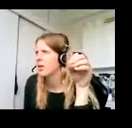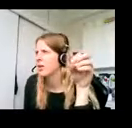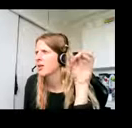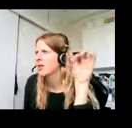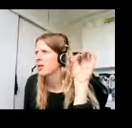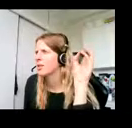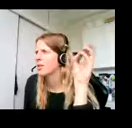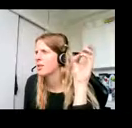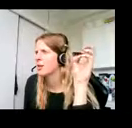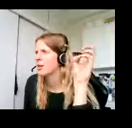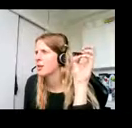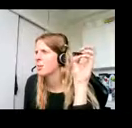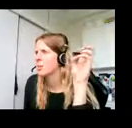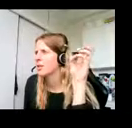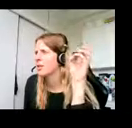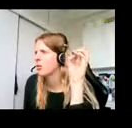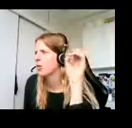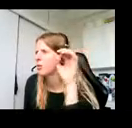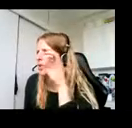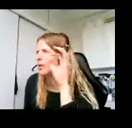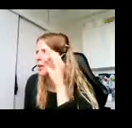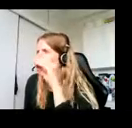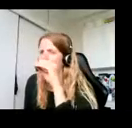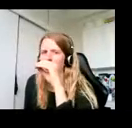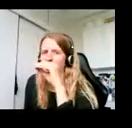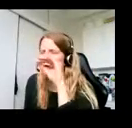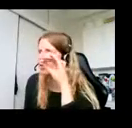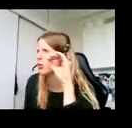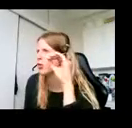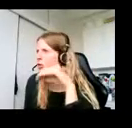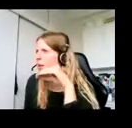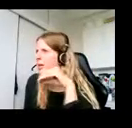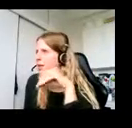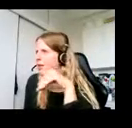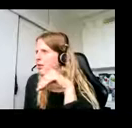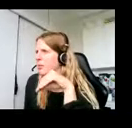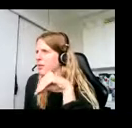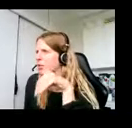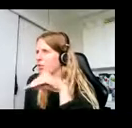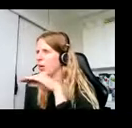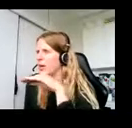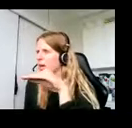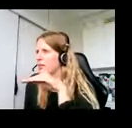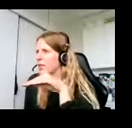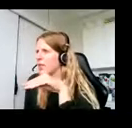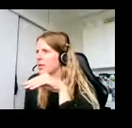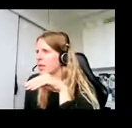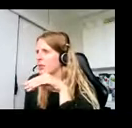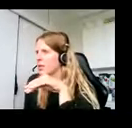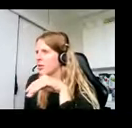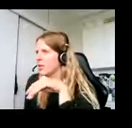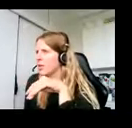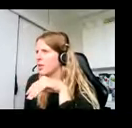specifiek, het is geen... Massimo, het is geen verbod. Het mag effectief wel, maar het is gewoon een volledig